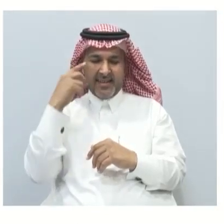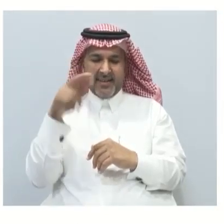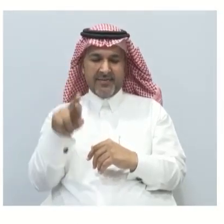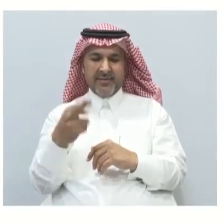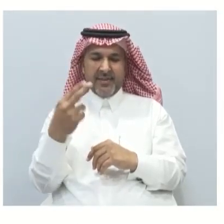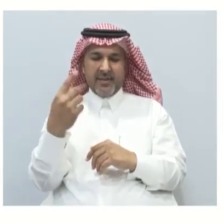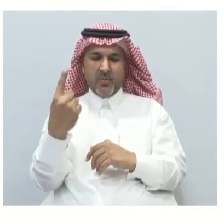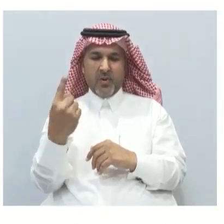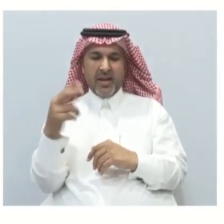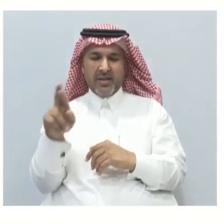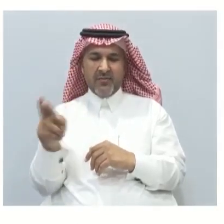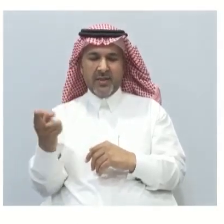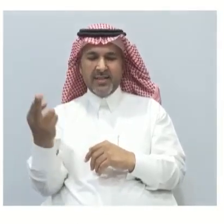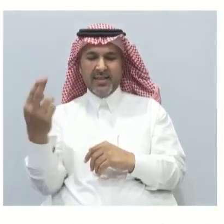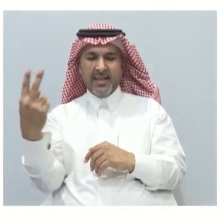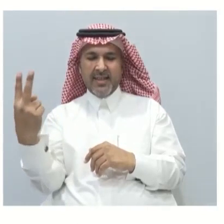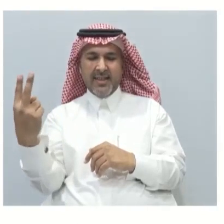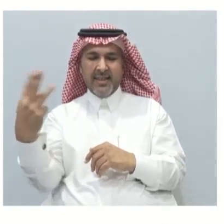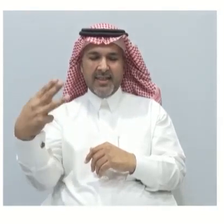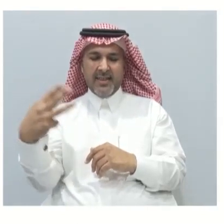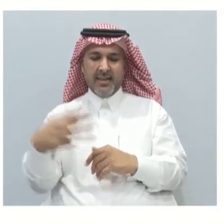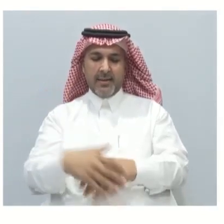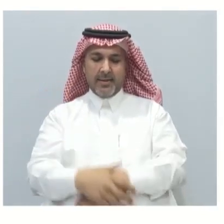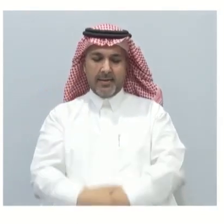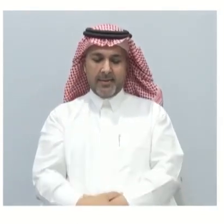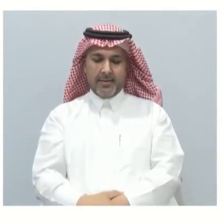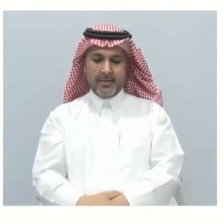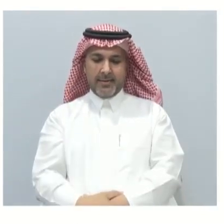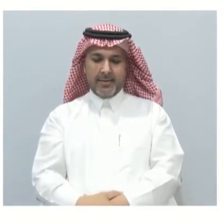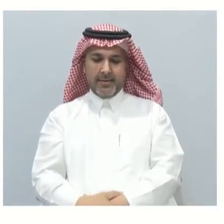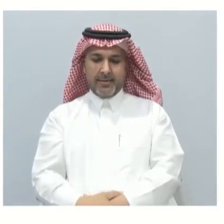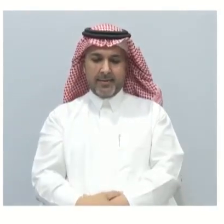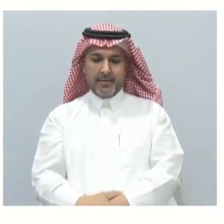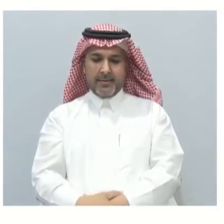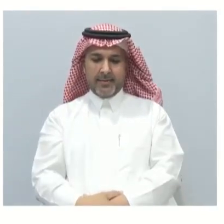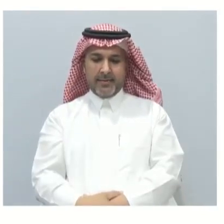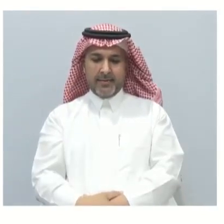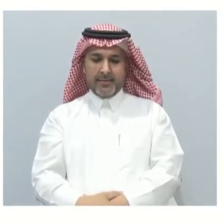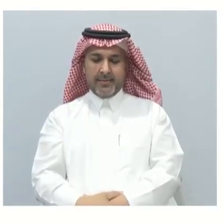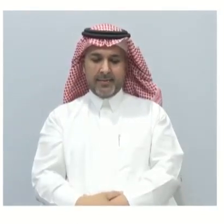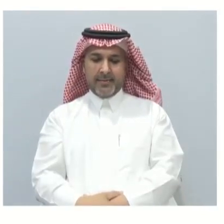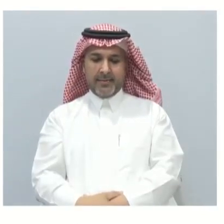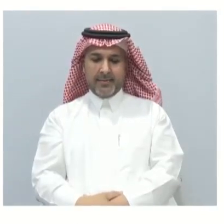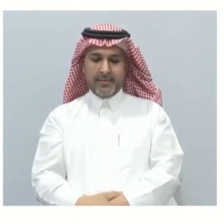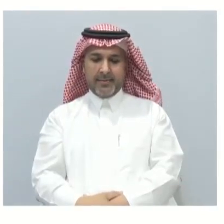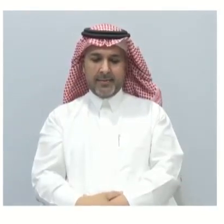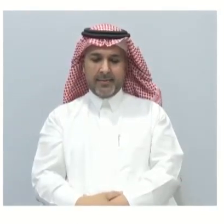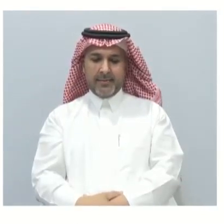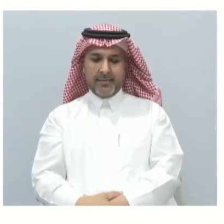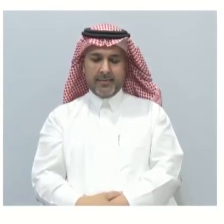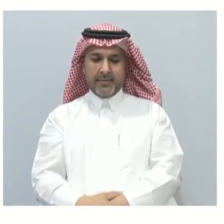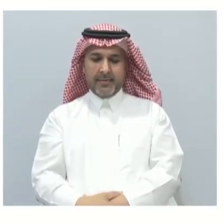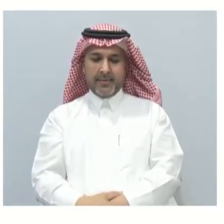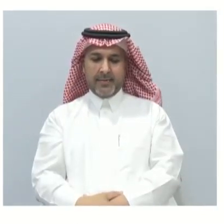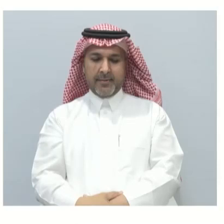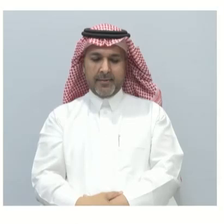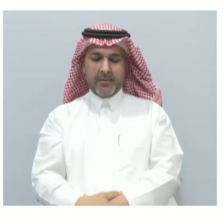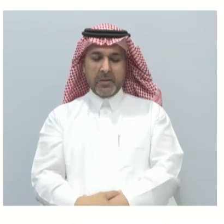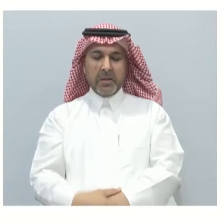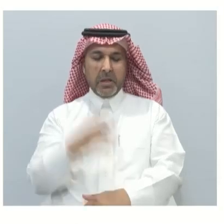نقول 1.32 نقول 1. 32 تقريبا بهذه الصوره